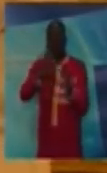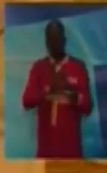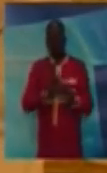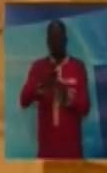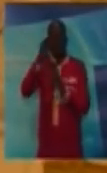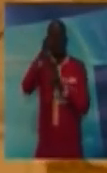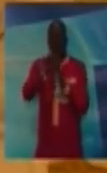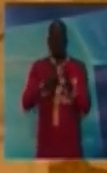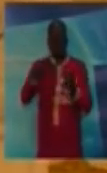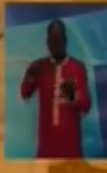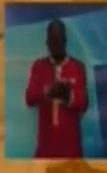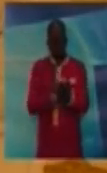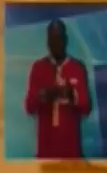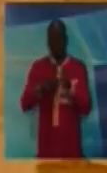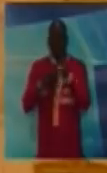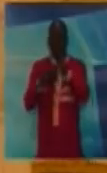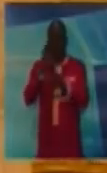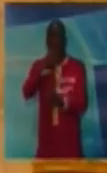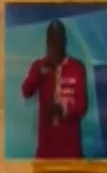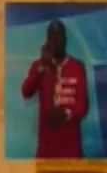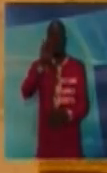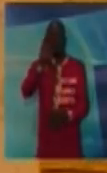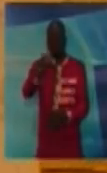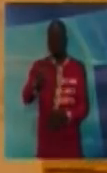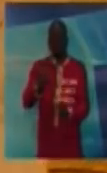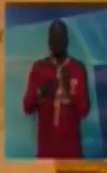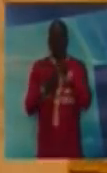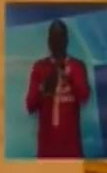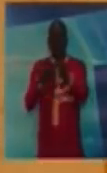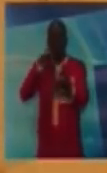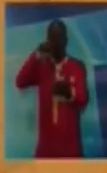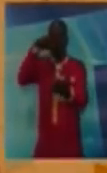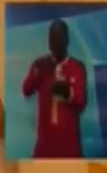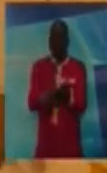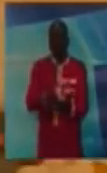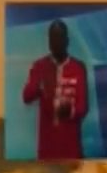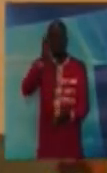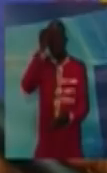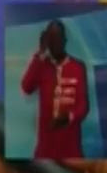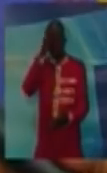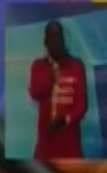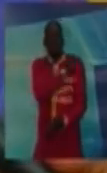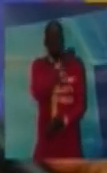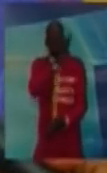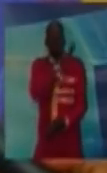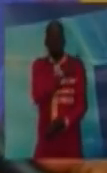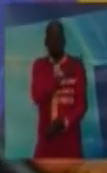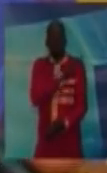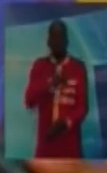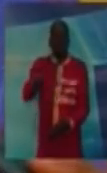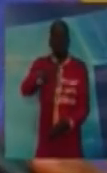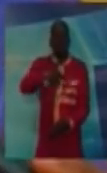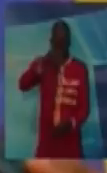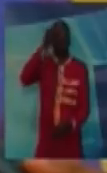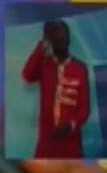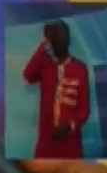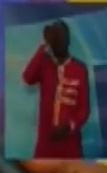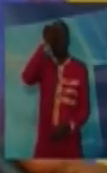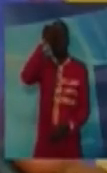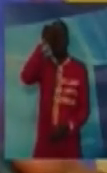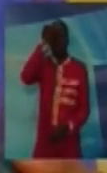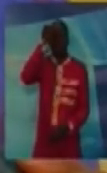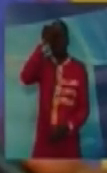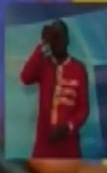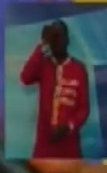Le nouveau représentant de la FAO est venu présenter sa lettre de cabinet au ministre Alpha Barry. Vous savez, il y a